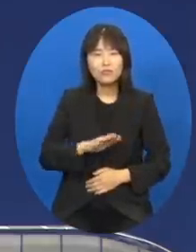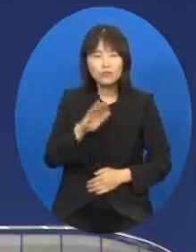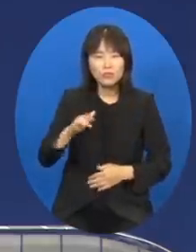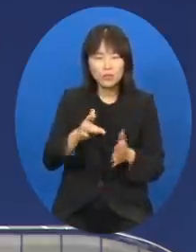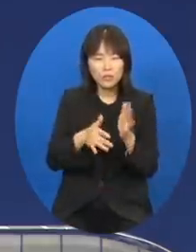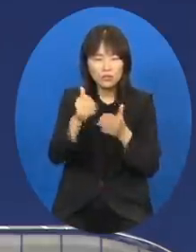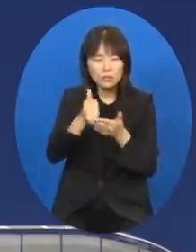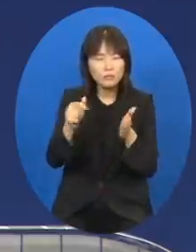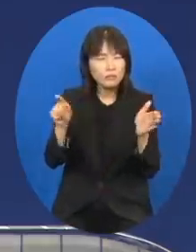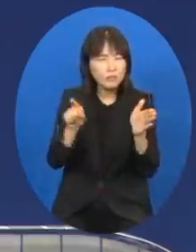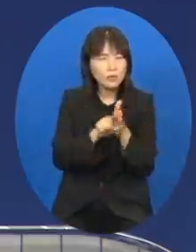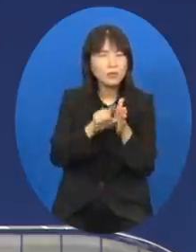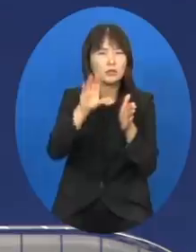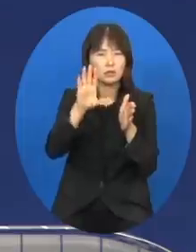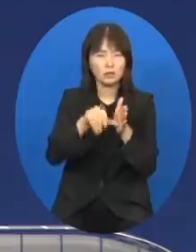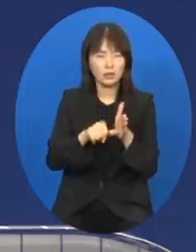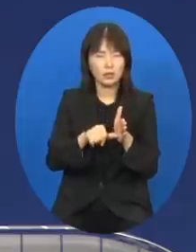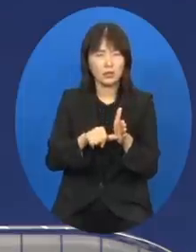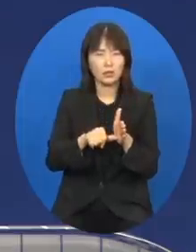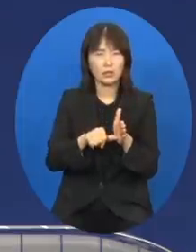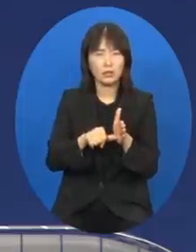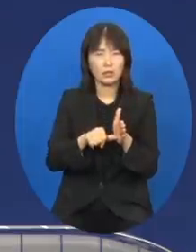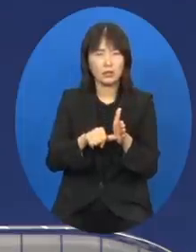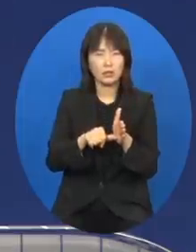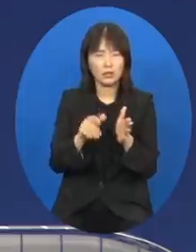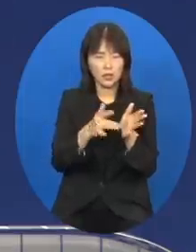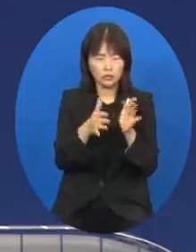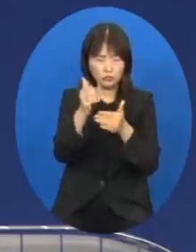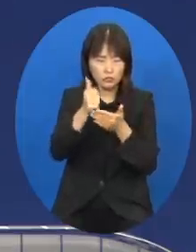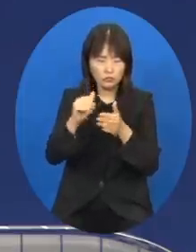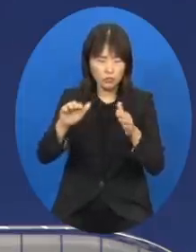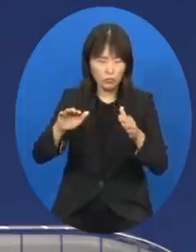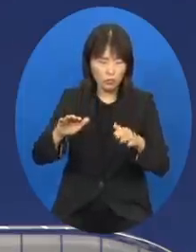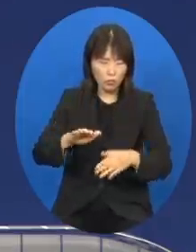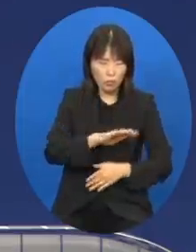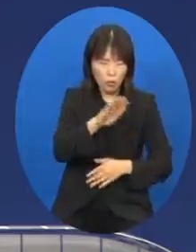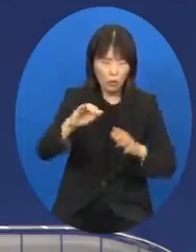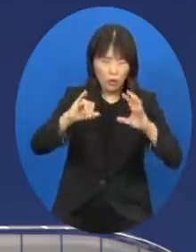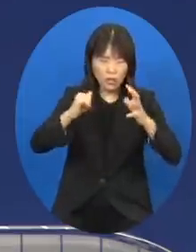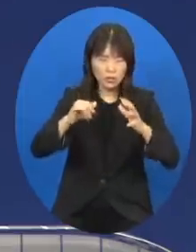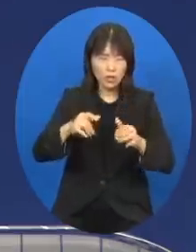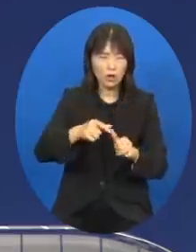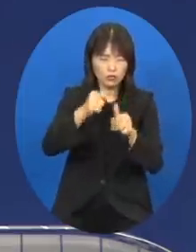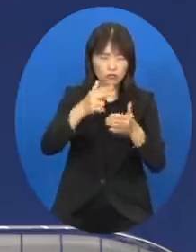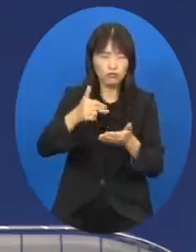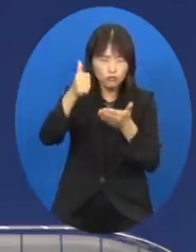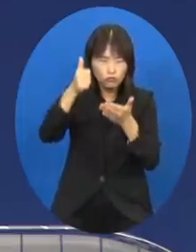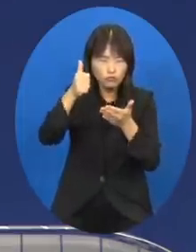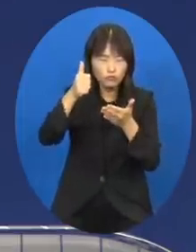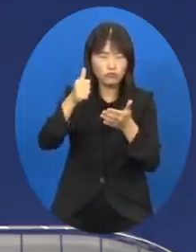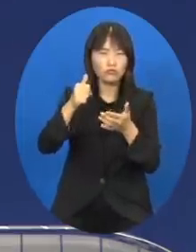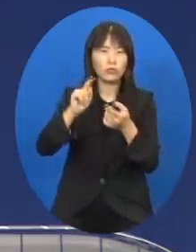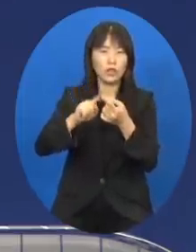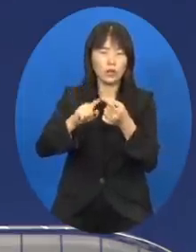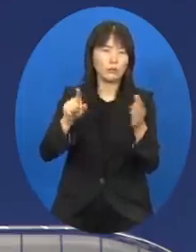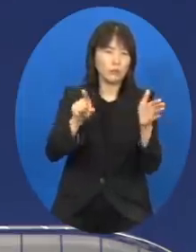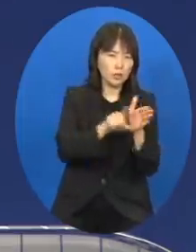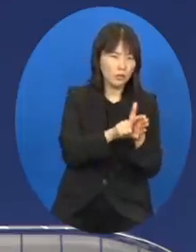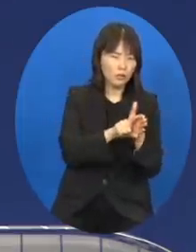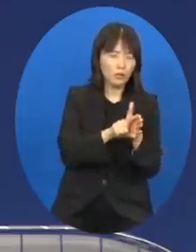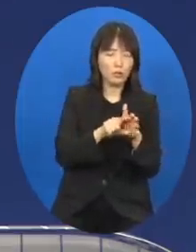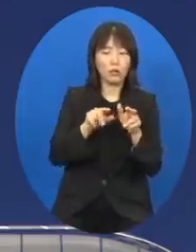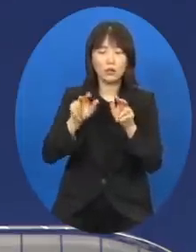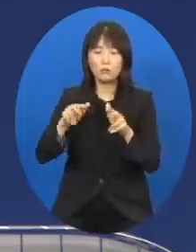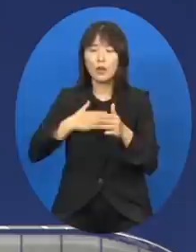예수님을 믿어도 그저 예수님이 온 세상의 구주시더라 하는 정도로 믿는 것과 지금 내 안에